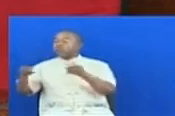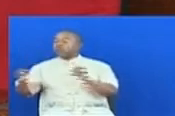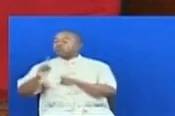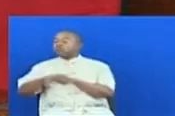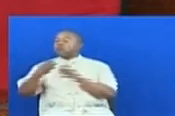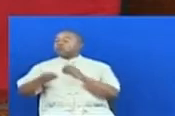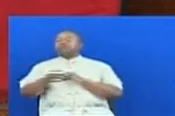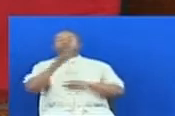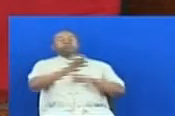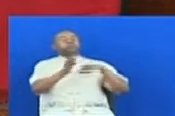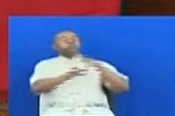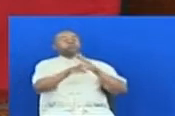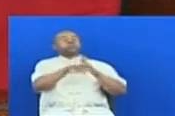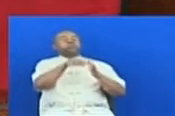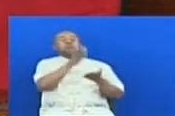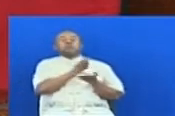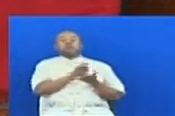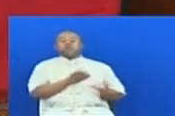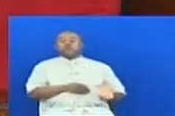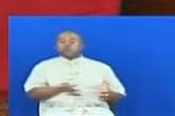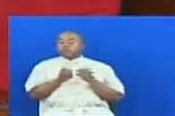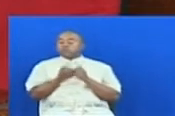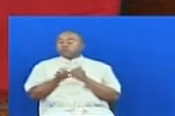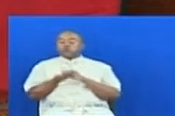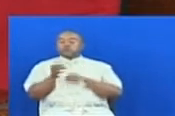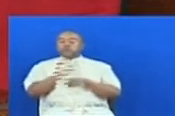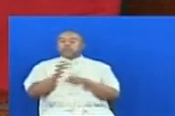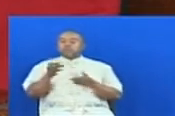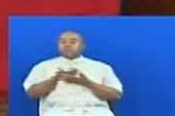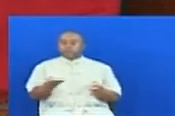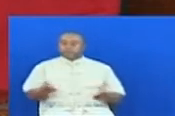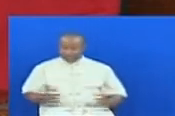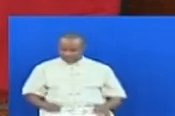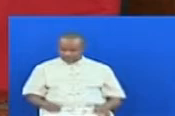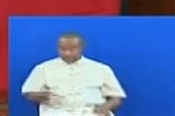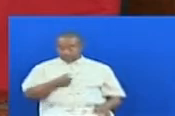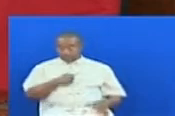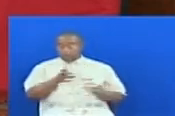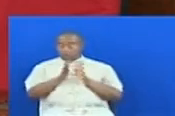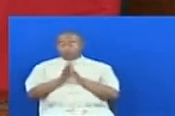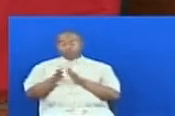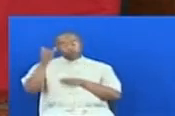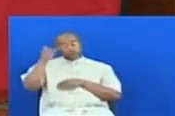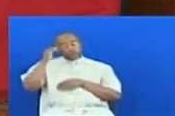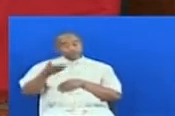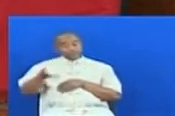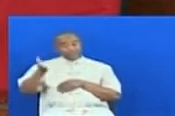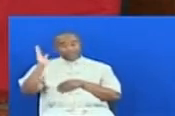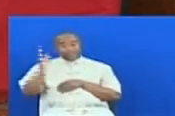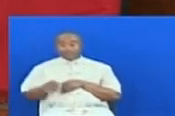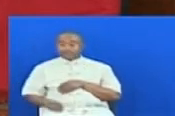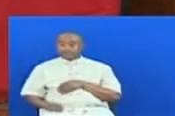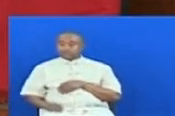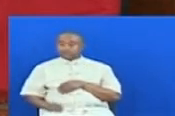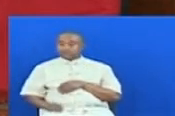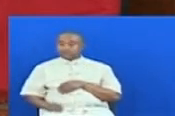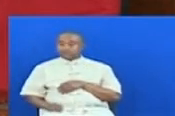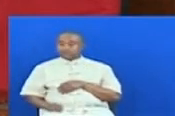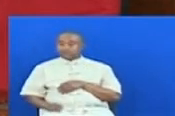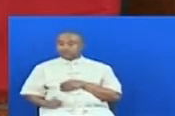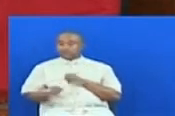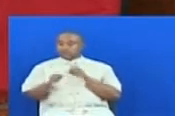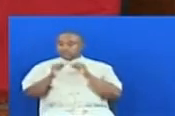mrefu kukamilika, ni kwa sababu kukosa utaalamu. Kwa hiyo naomba kinishauri serikali kwamba ione umuhimu wa kuleta